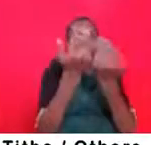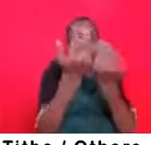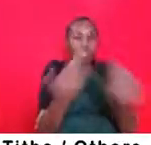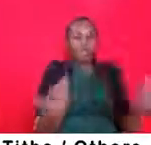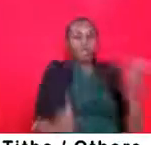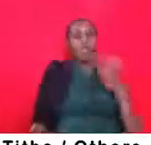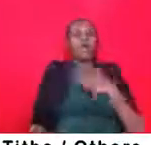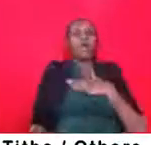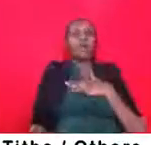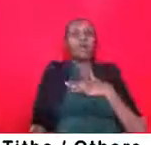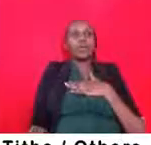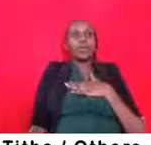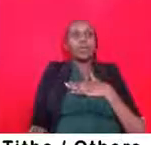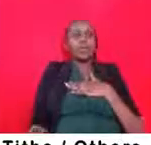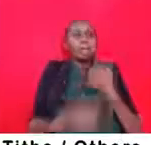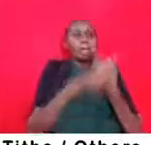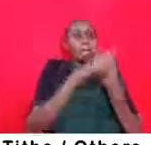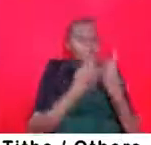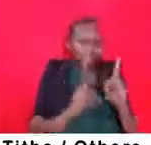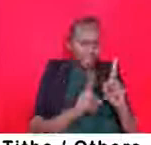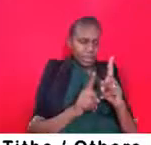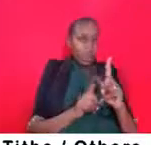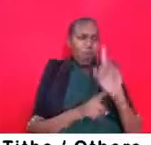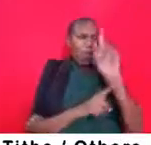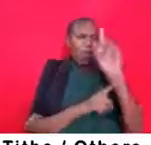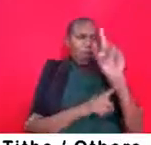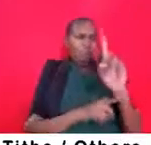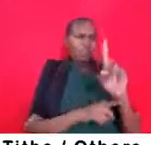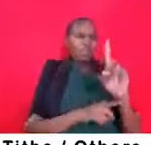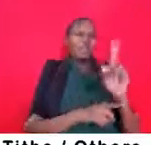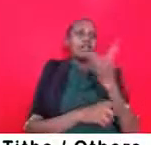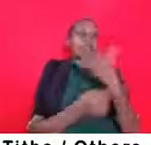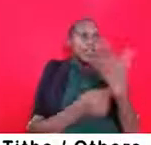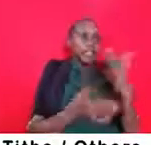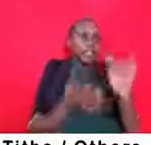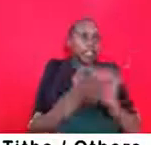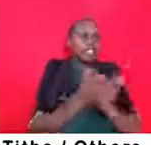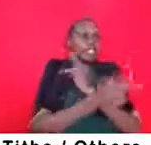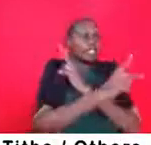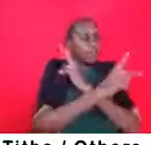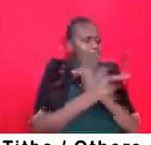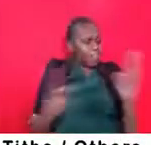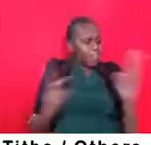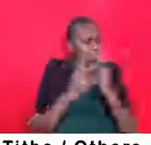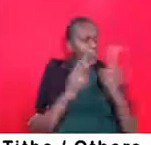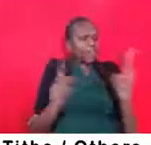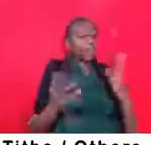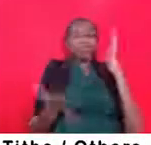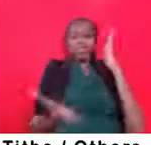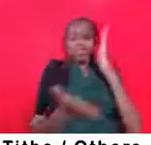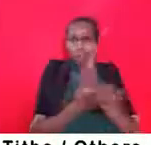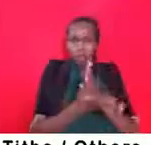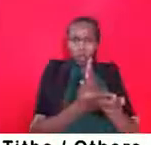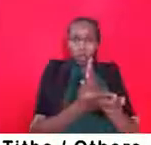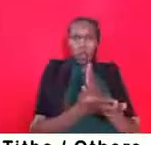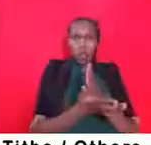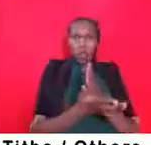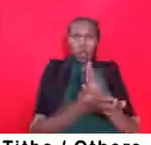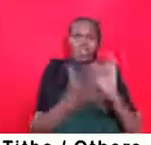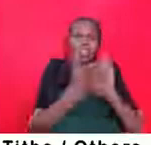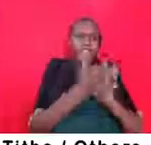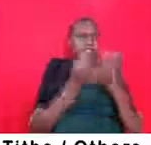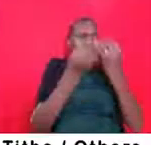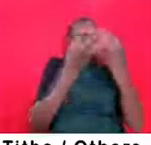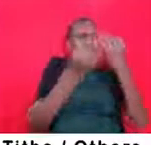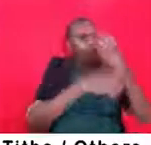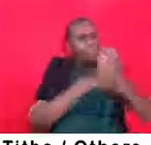wetu, lakini kuna jambo moja ambalo liko na garanti miaka nenda